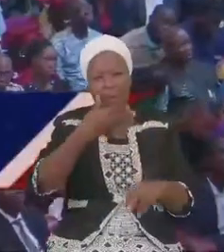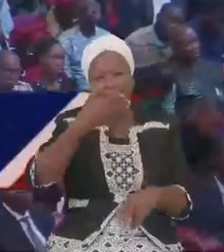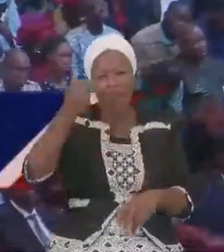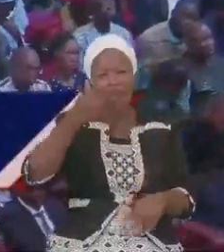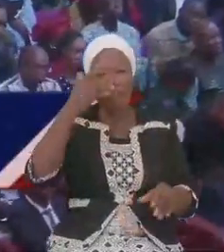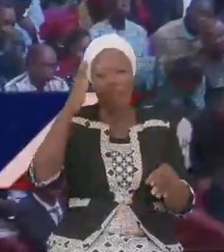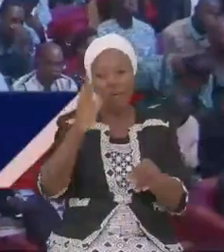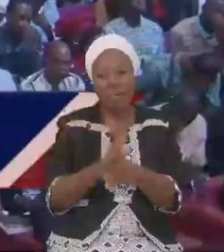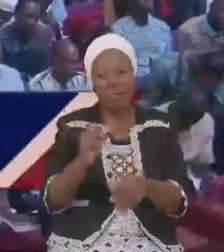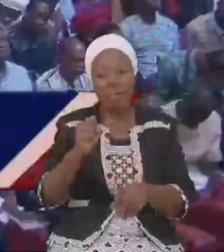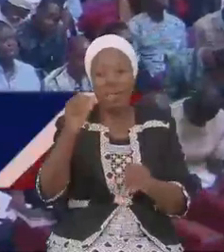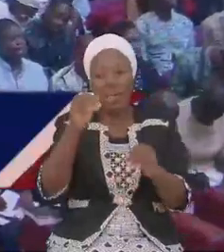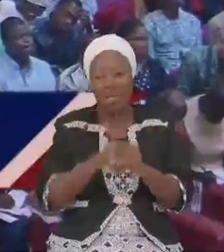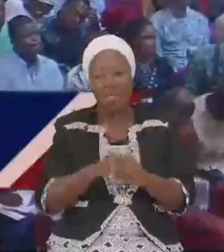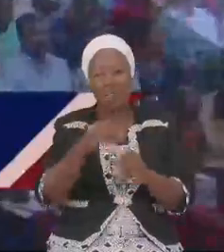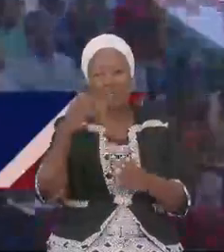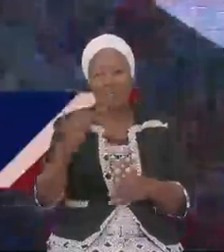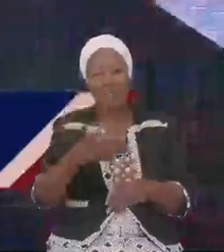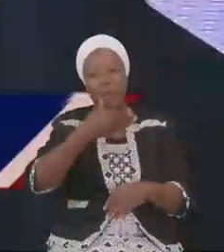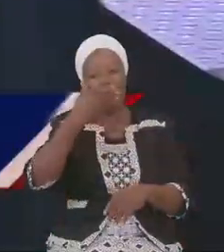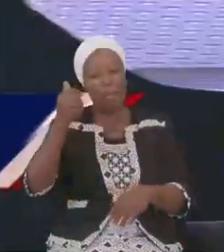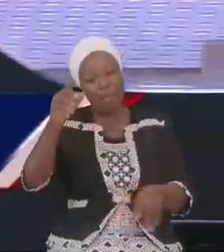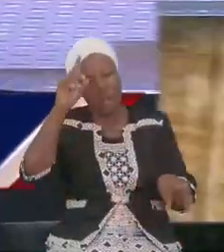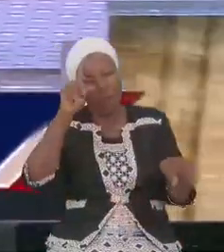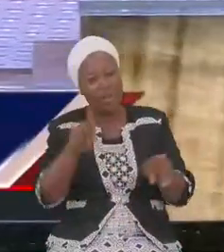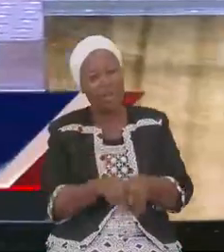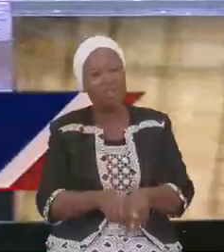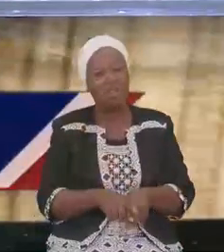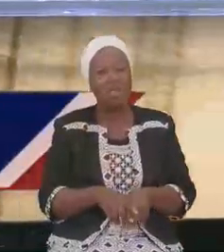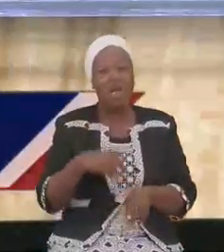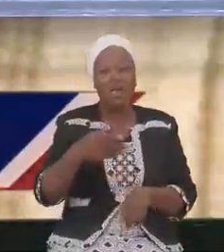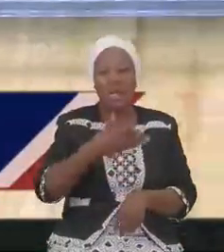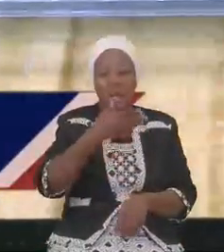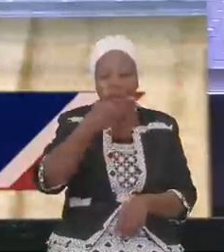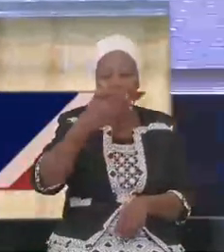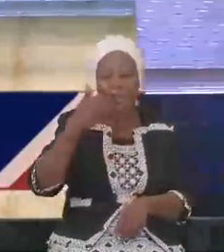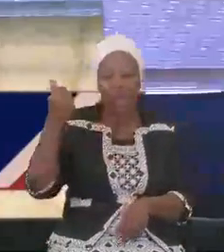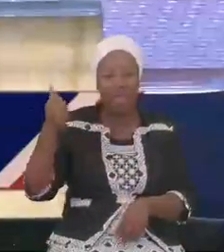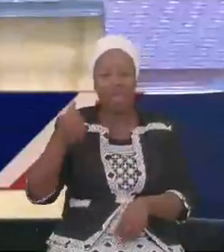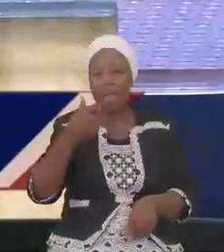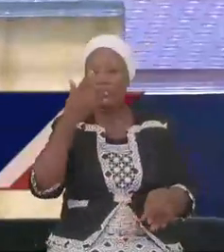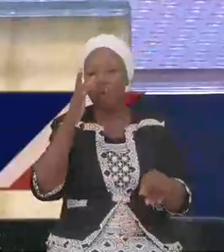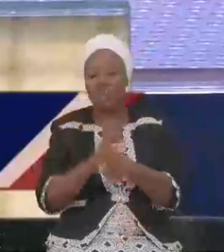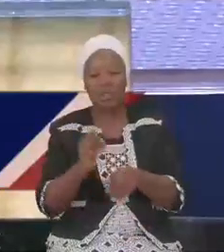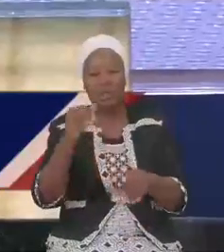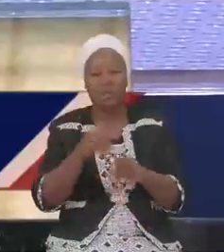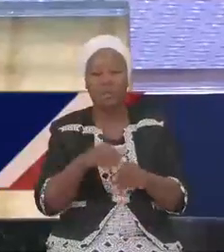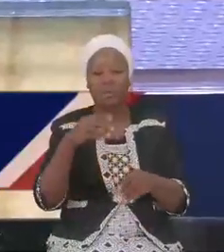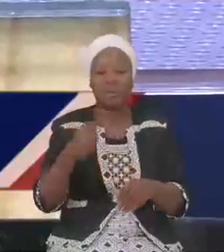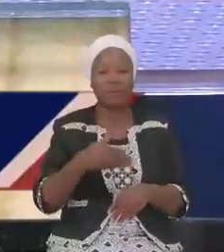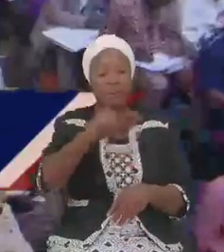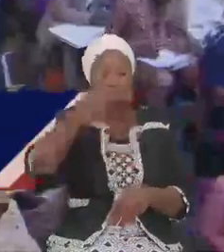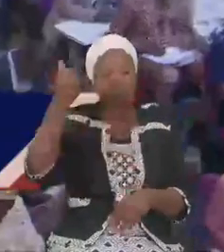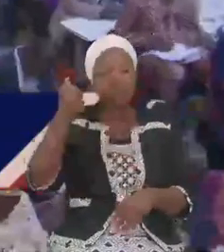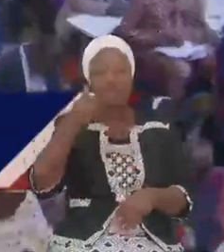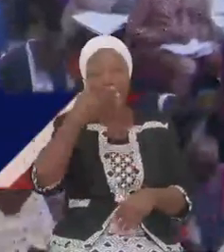la meilleure alliance. Les promesses meilleures dans la meilleure alliance. Nous